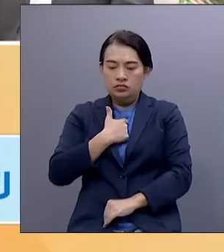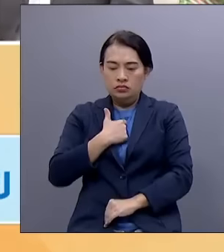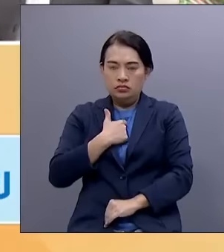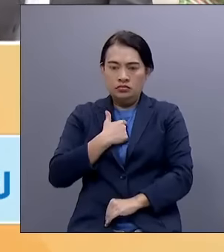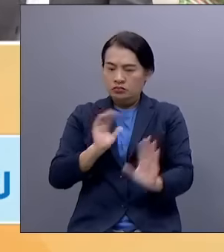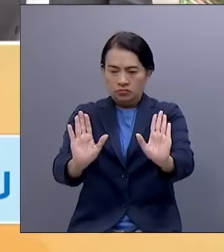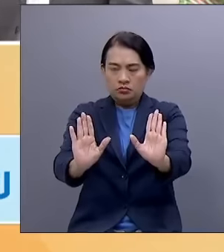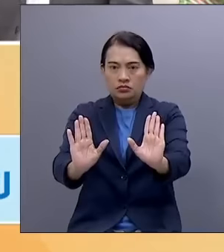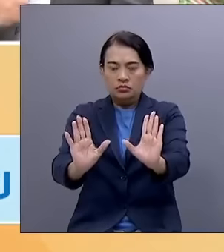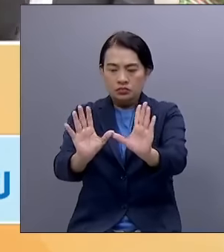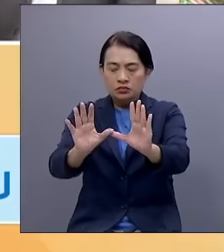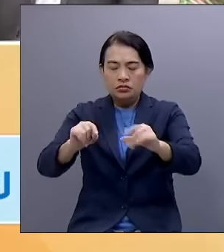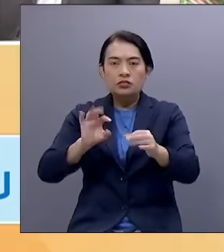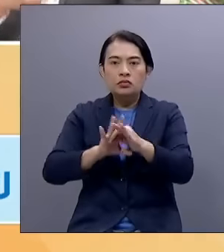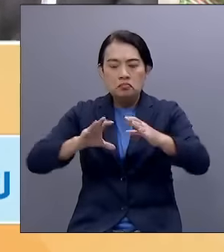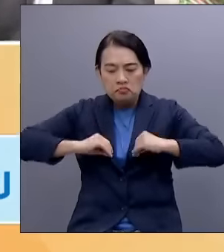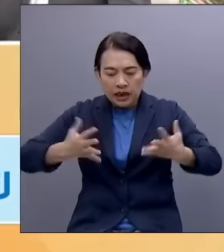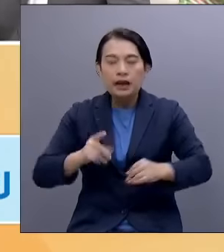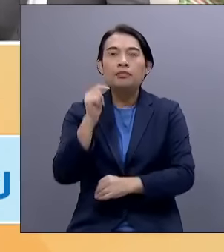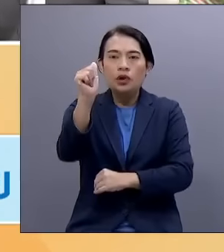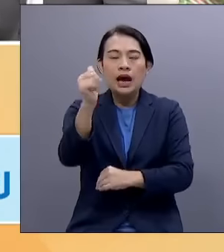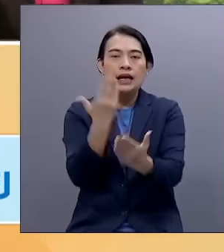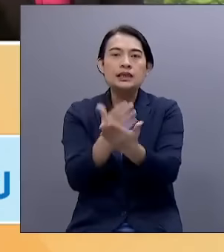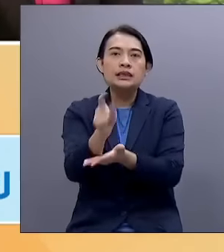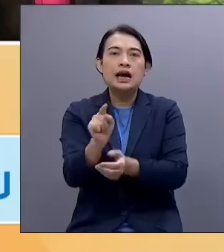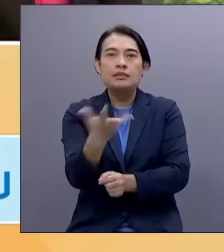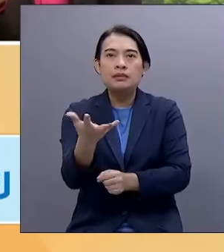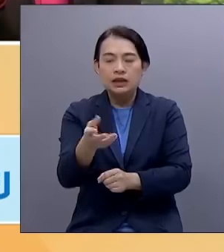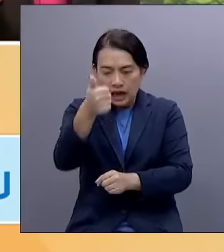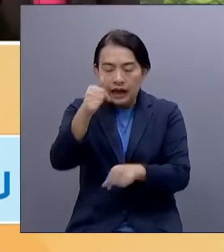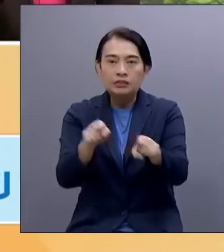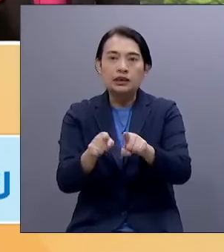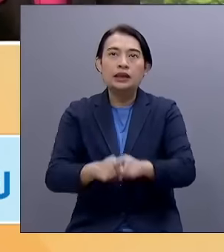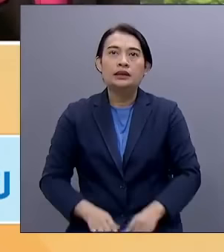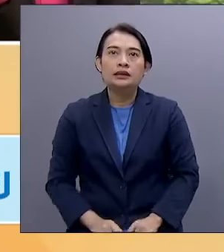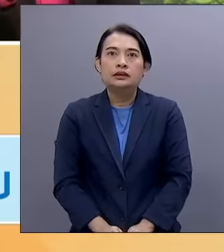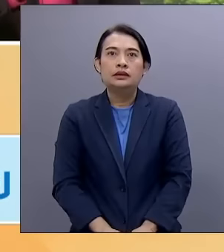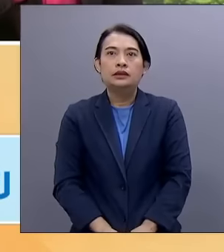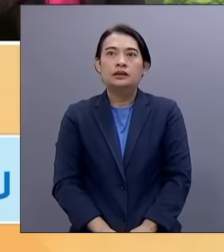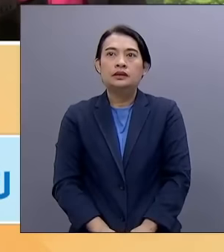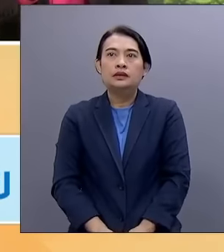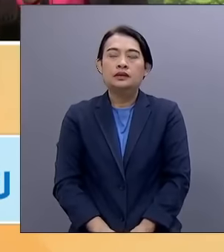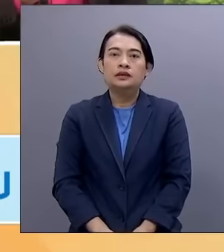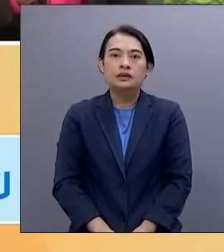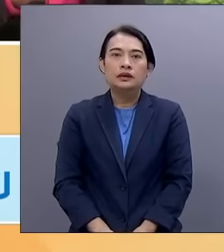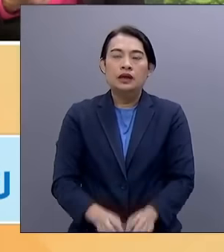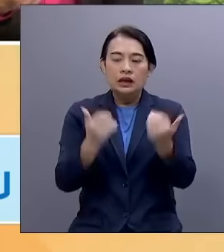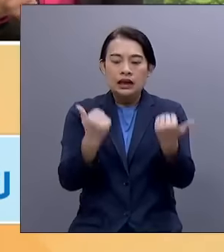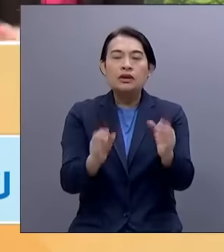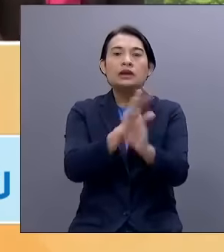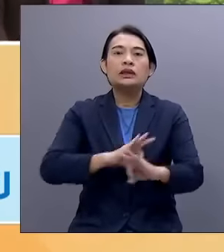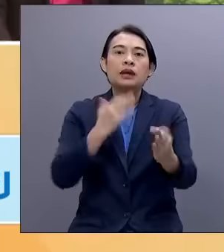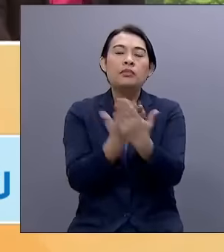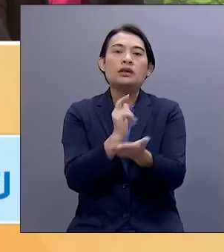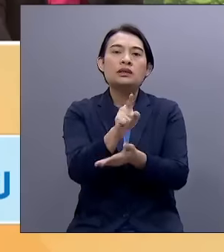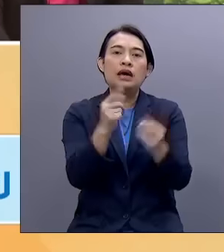ปฏิเสธไม่ชำระหนี้ก็คือไม่จ่ายเงินได้เช่นกันปฏิเสธครับๆทีนี้พอไม่จ่ายเงินเนี่ยก็จะเป็นในเรื่องของคนส่งละทีเนี้ยคนส่งเนี่ย